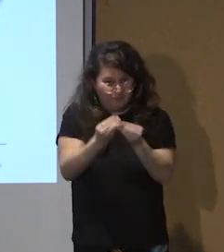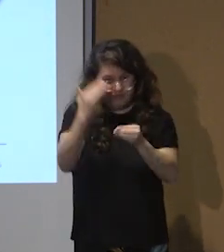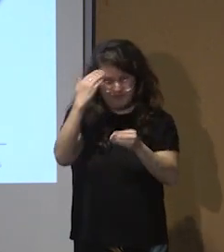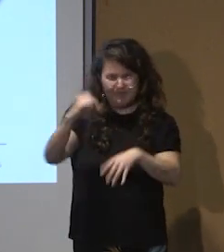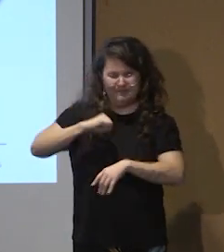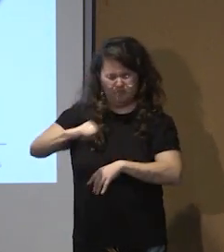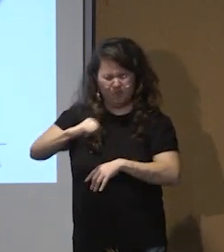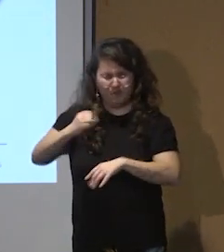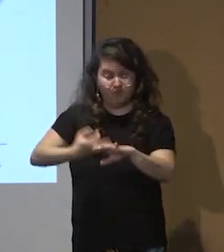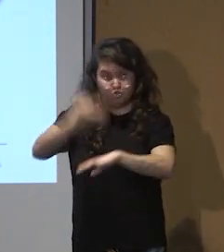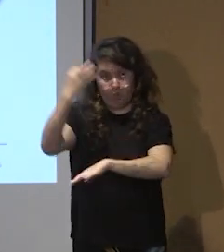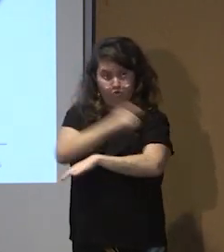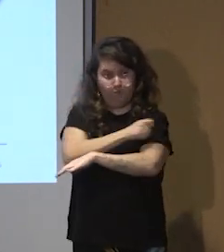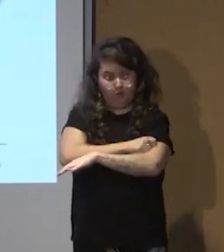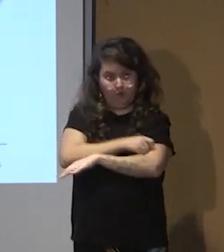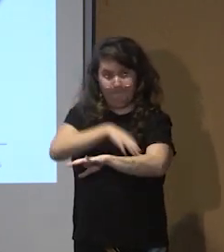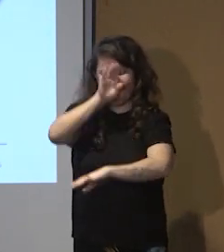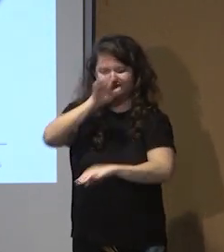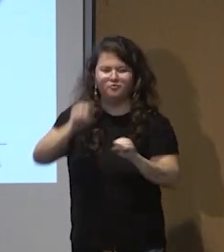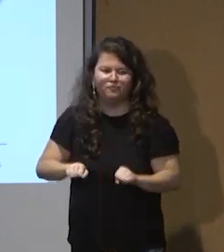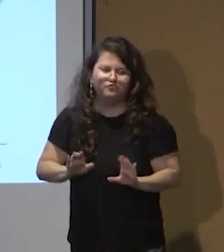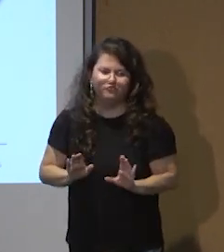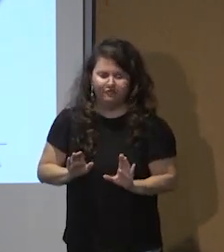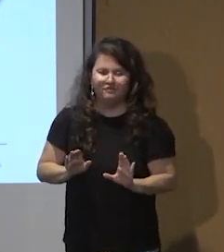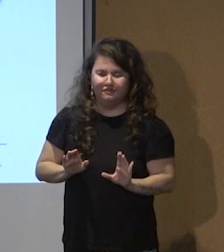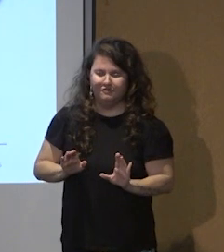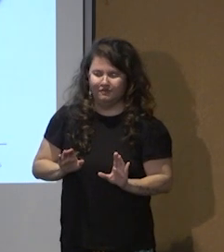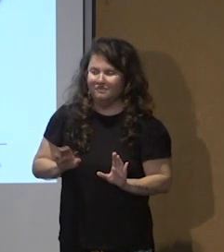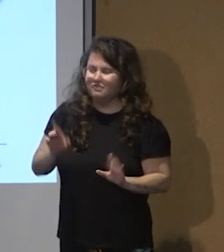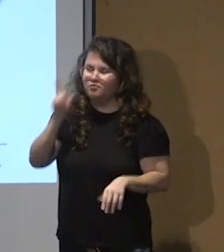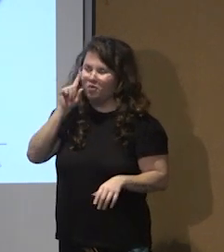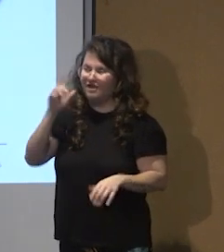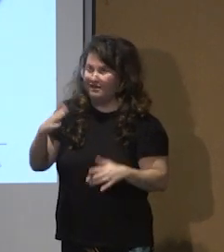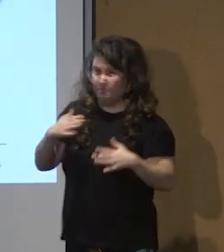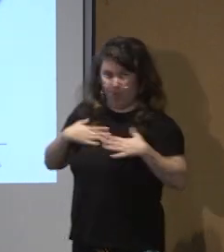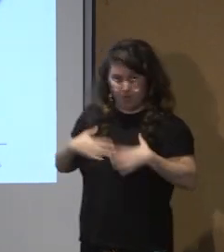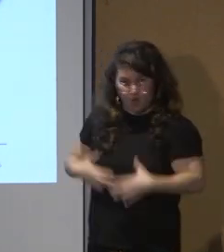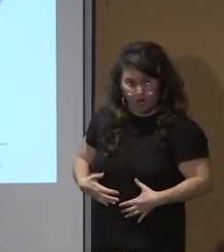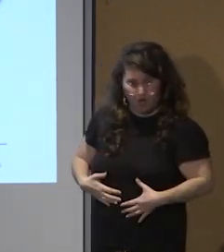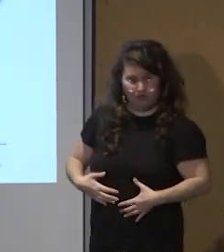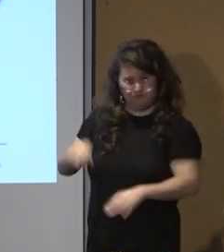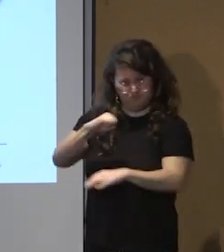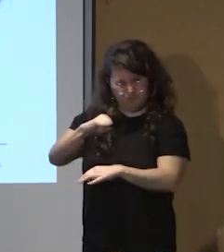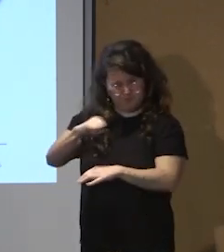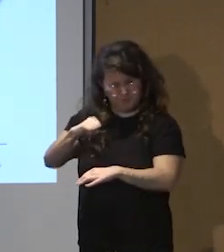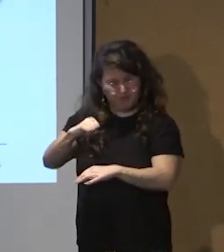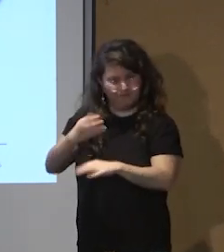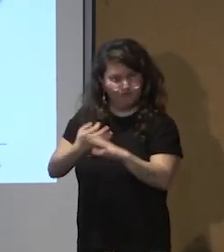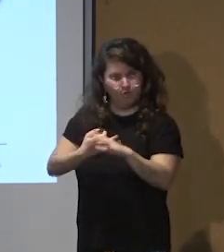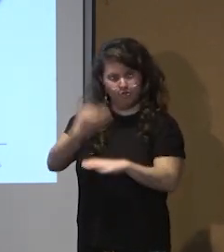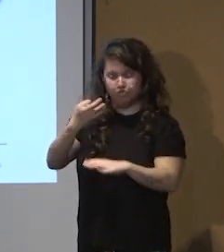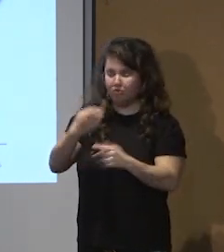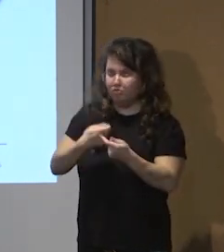même oui, idée. On est dans des activités qui ne sont pas très physiologiques. Oui, c'est ça. Le corps, il n'est pas fait pour ça à la base. Donc, faire du sport, c'est bien, mais il faut bien le